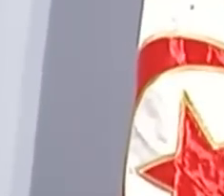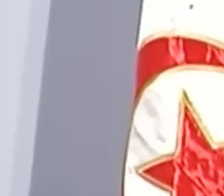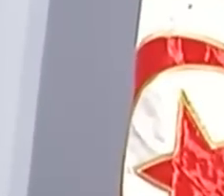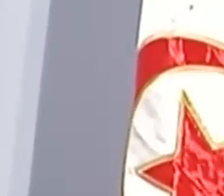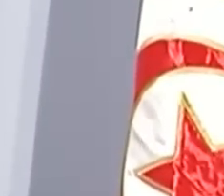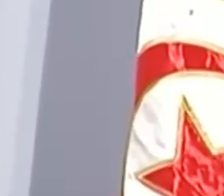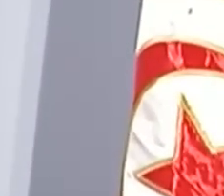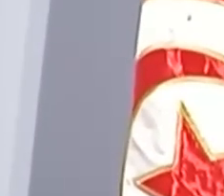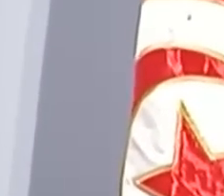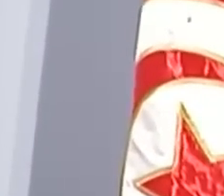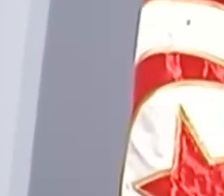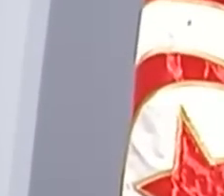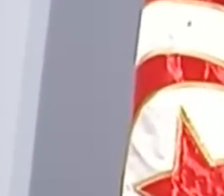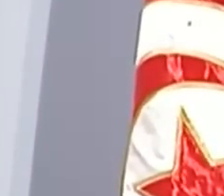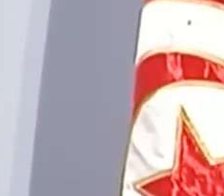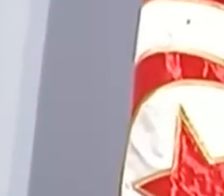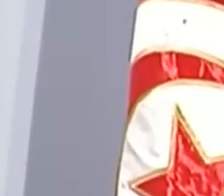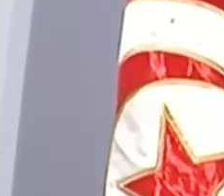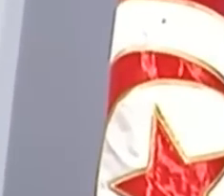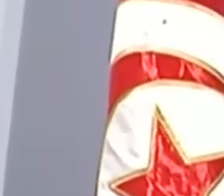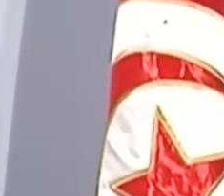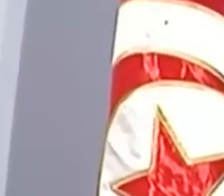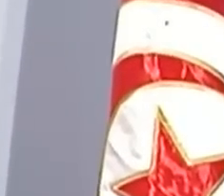بسم الله الرحمان الرحيم